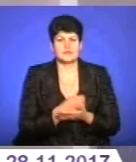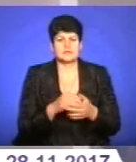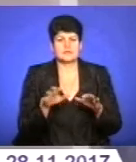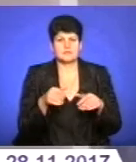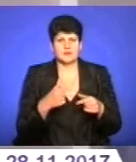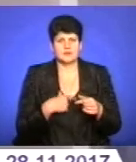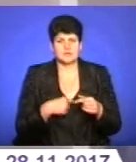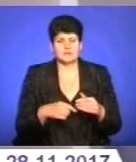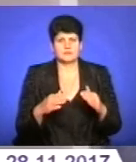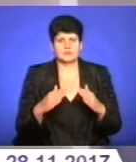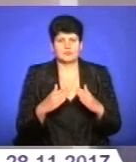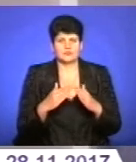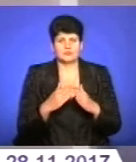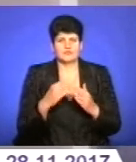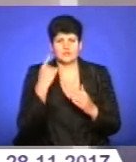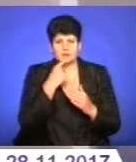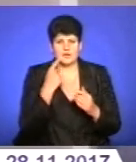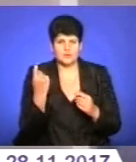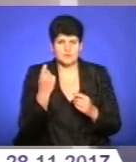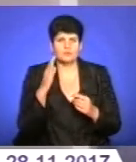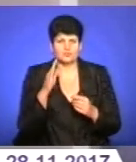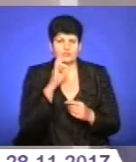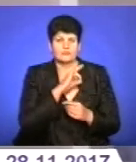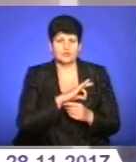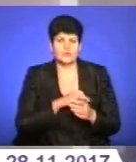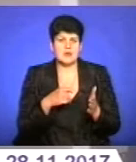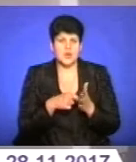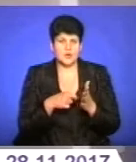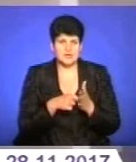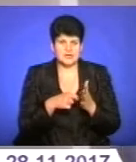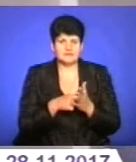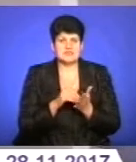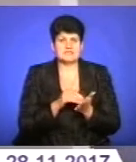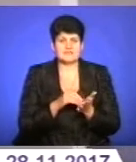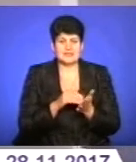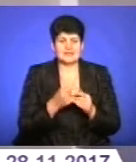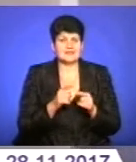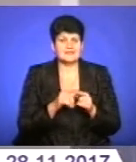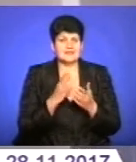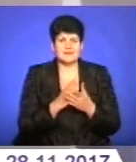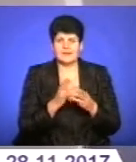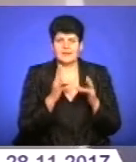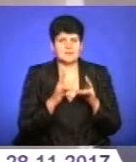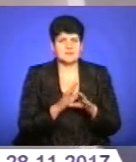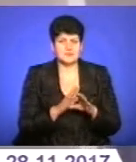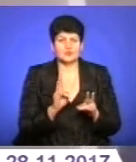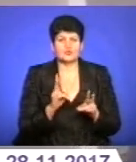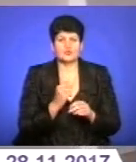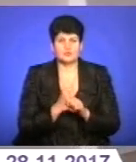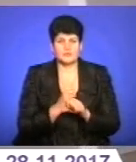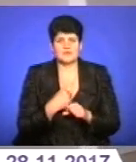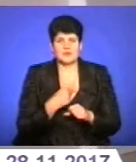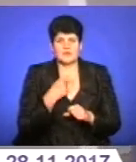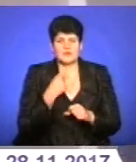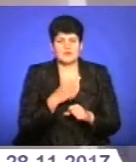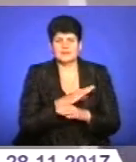себе в свої індивідуальні господарства і, очевидно, будуть використовувати для годівлі, в тому числі для свиней. Це і дуже небезпечно. Хто таке зробив, я би казав, ні в